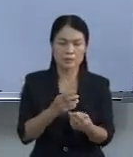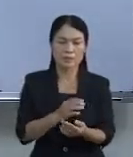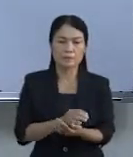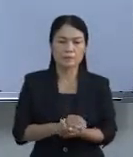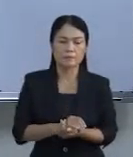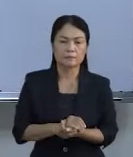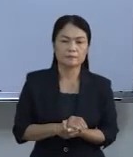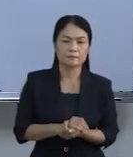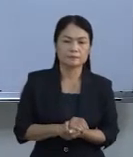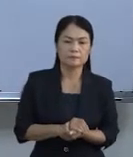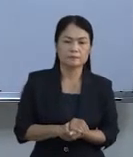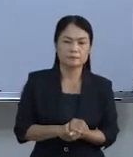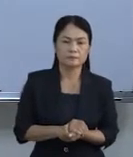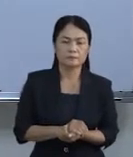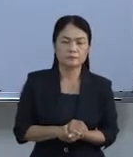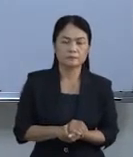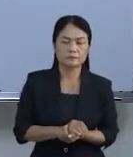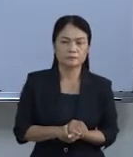và